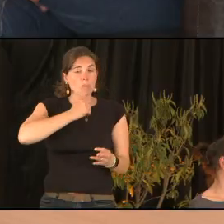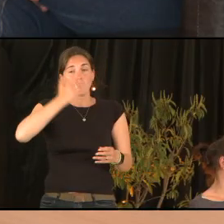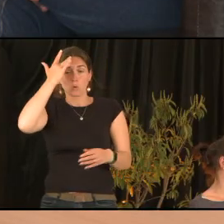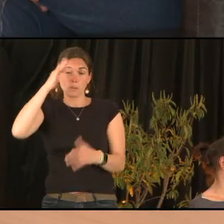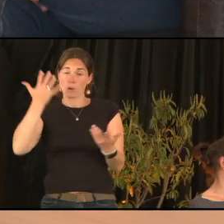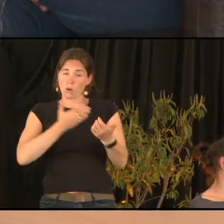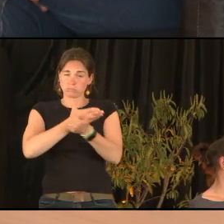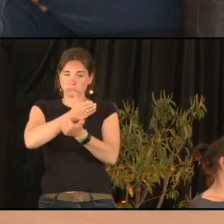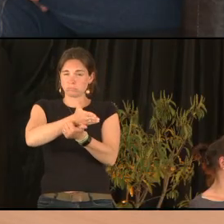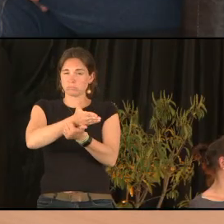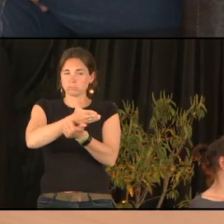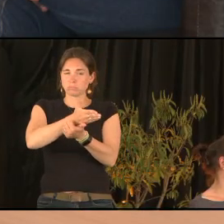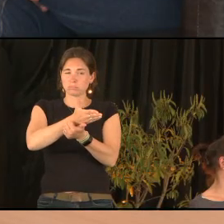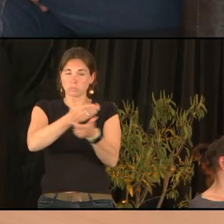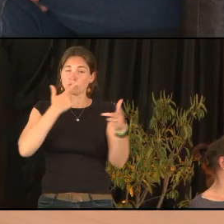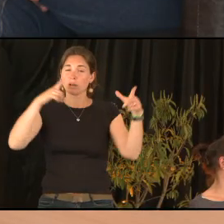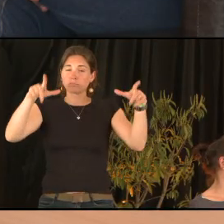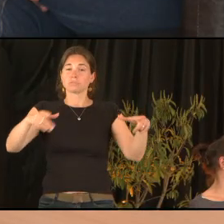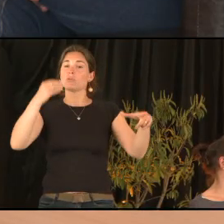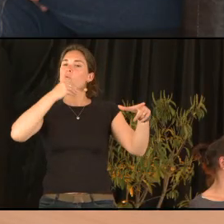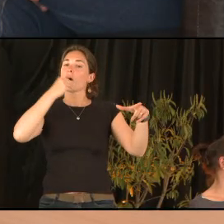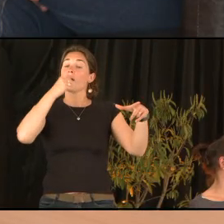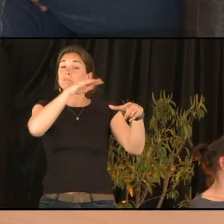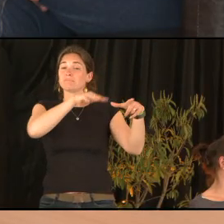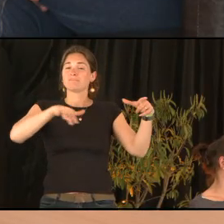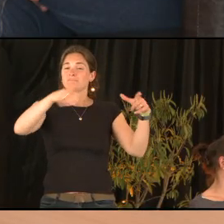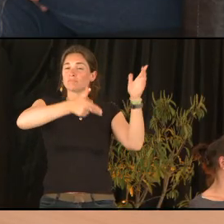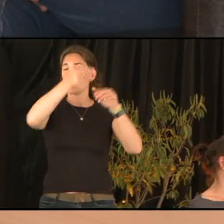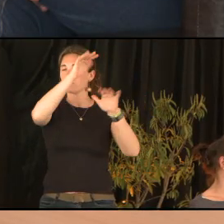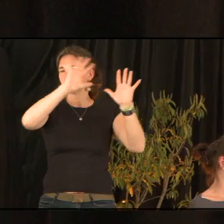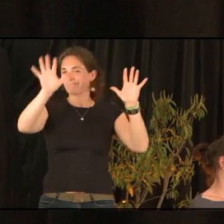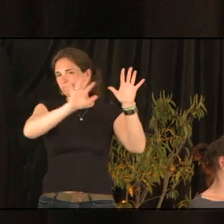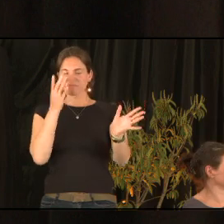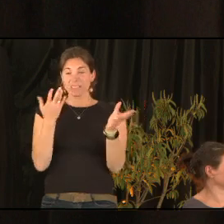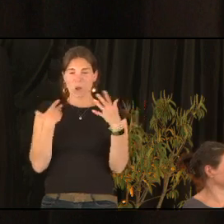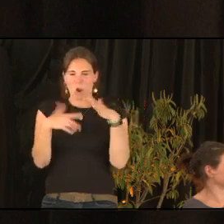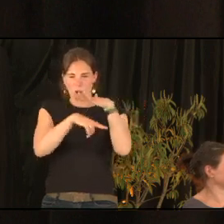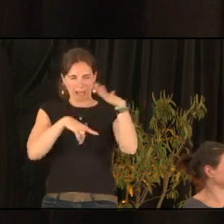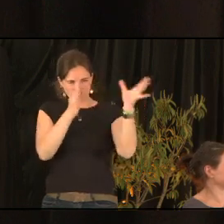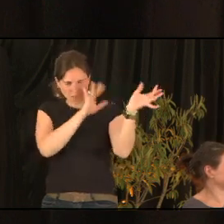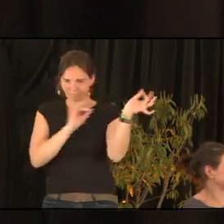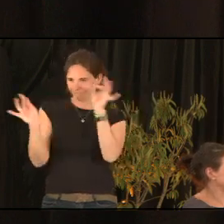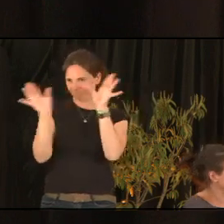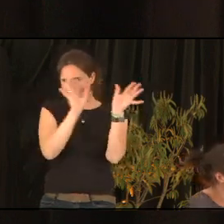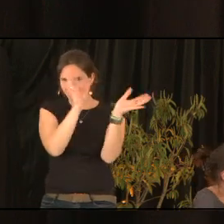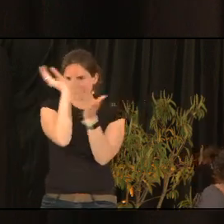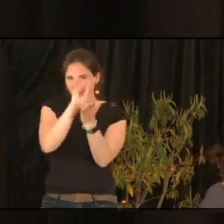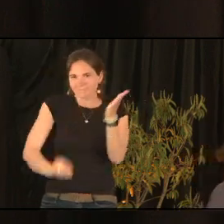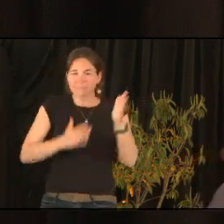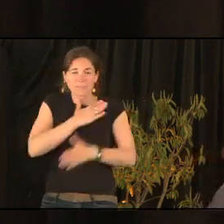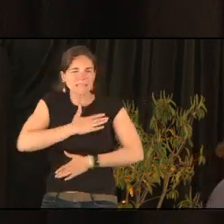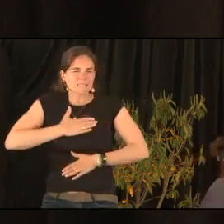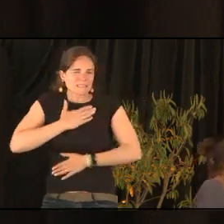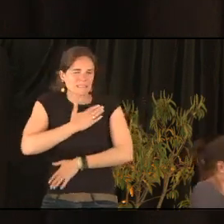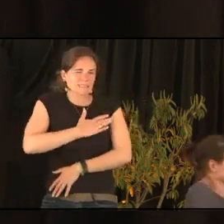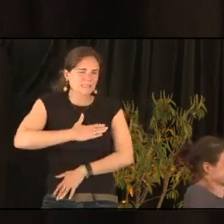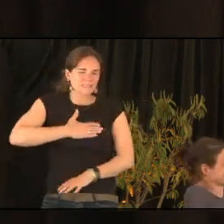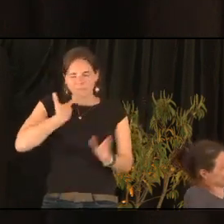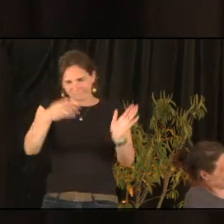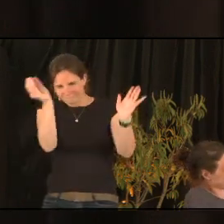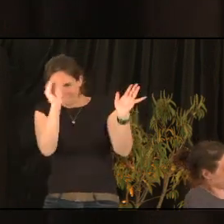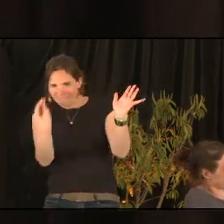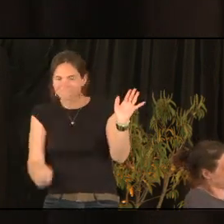sont... cette banquise, ce lieu arctique, et puis cette masculinité, enfin le corps des hommes vécu